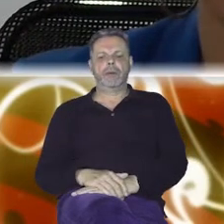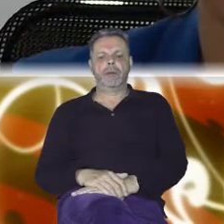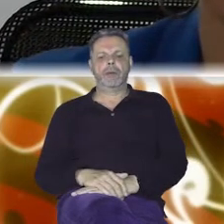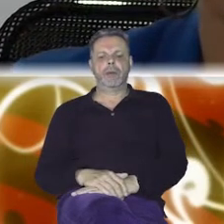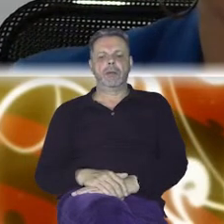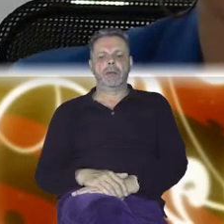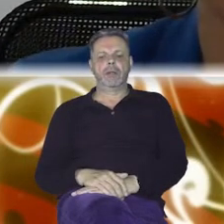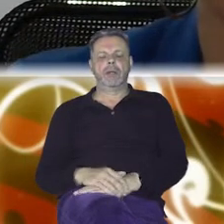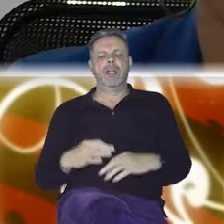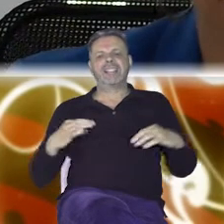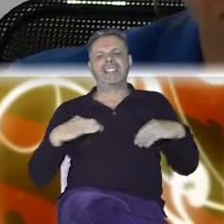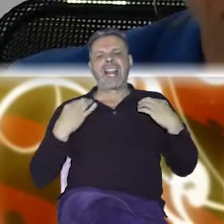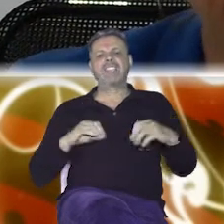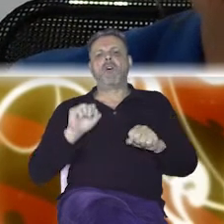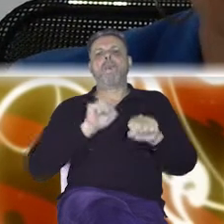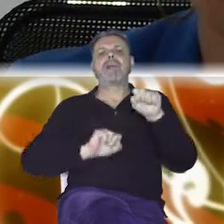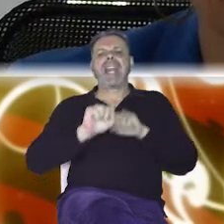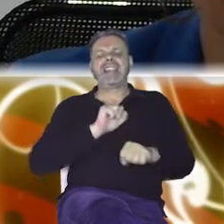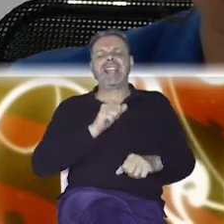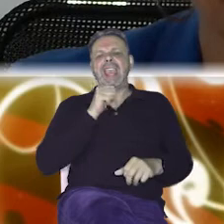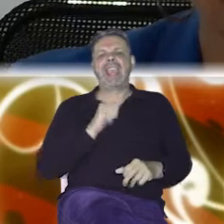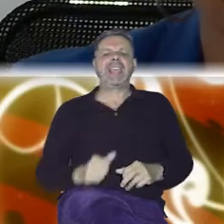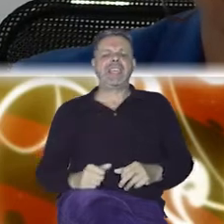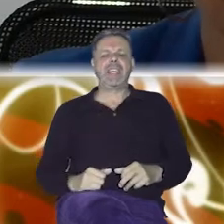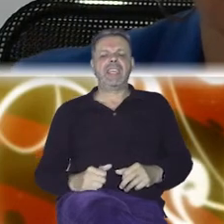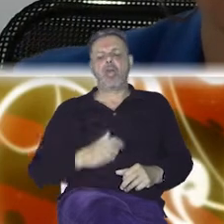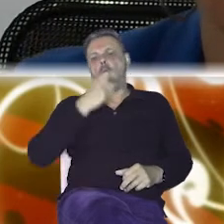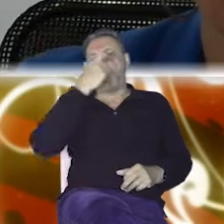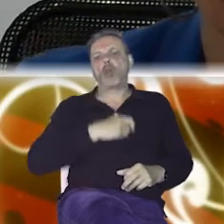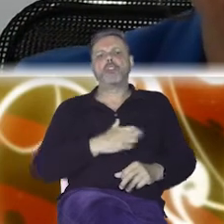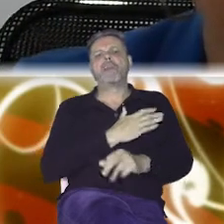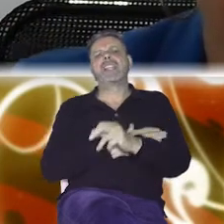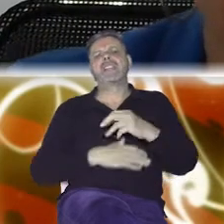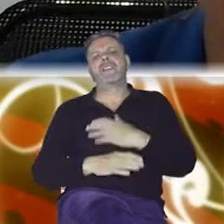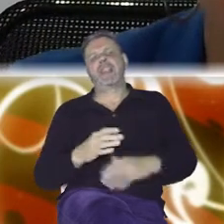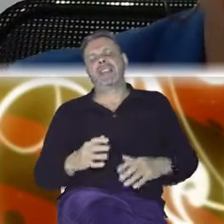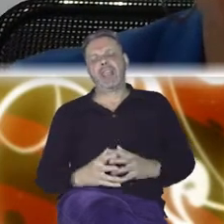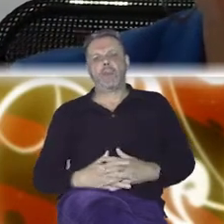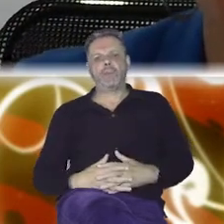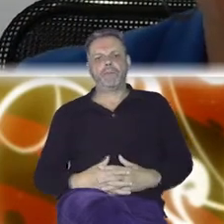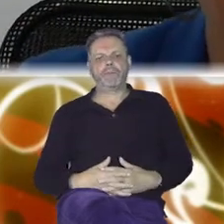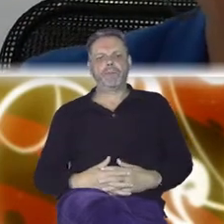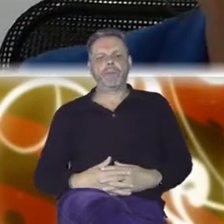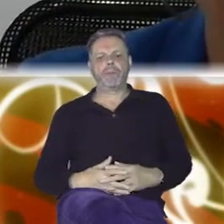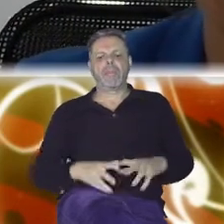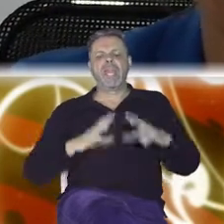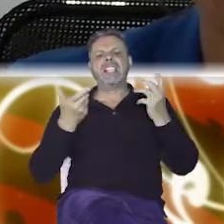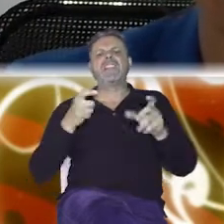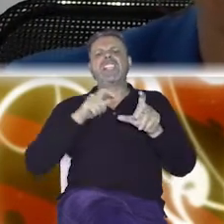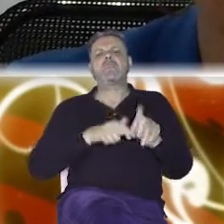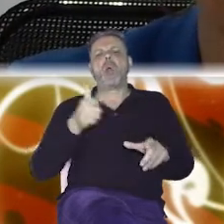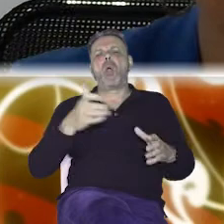zdravstvo, branitelje i OSI, osobe s invaliditetom. Sve se spojilo u jedan